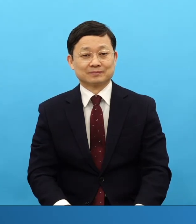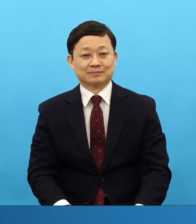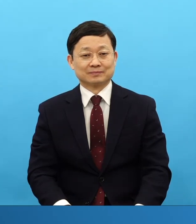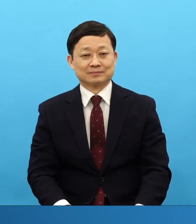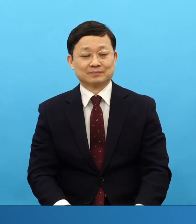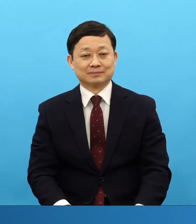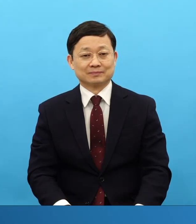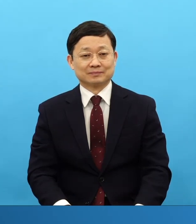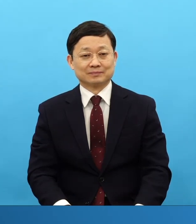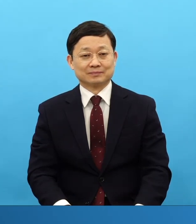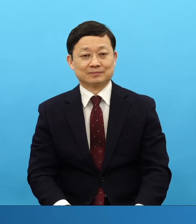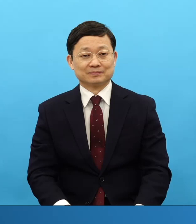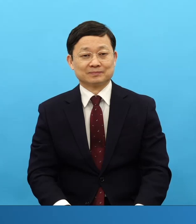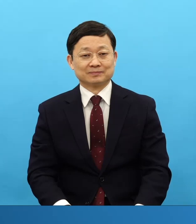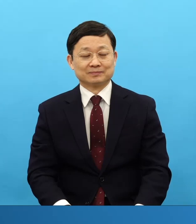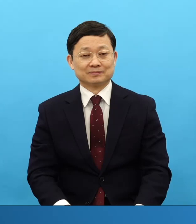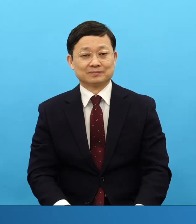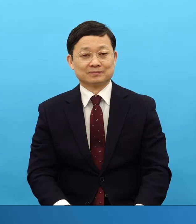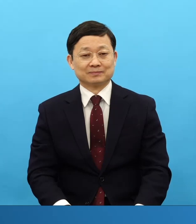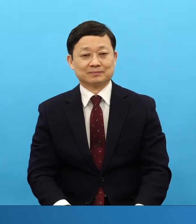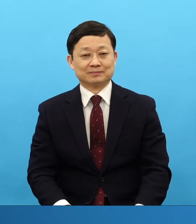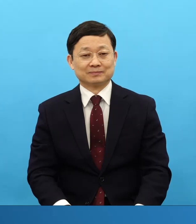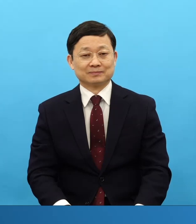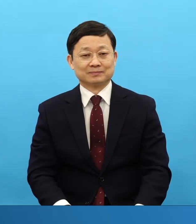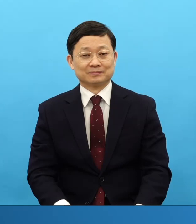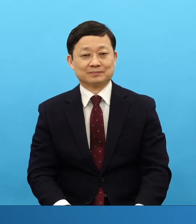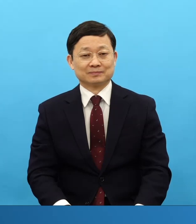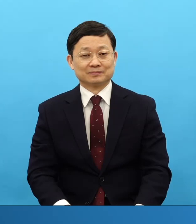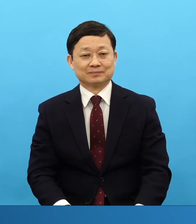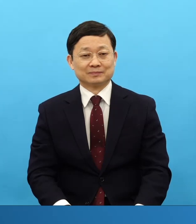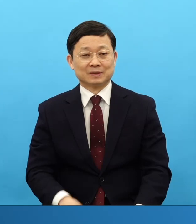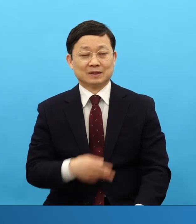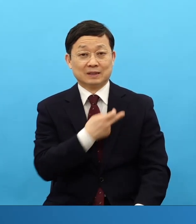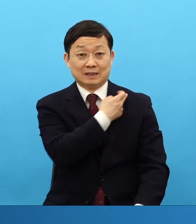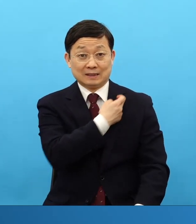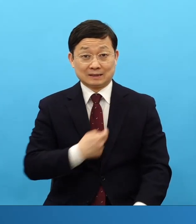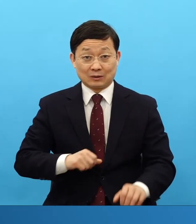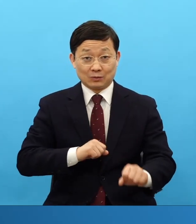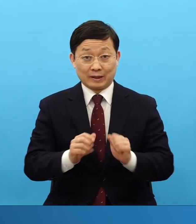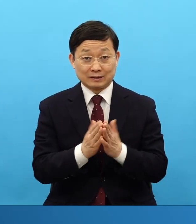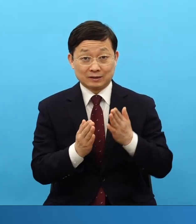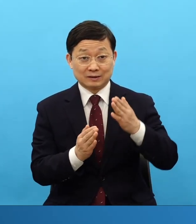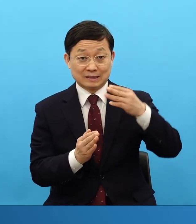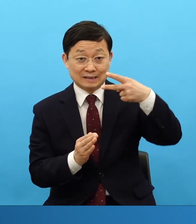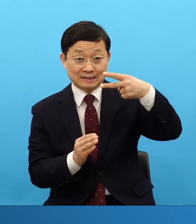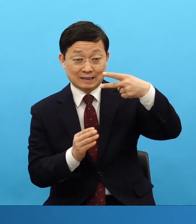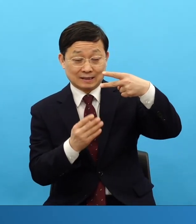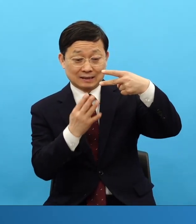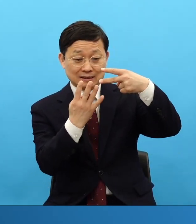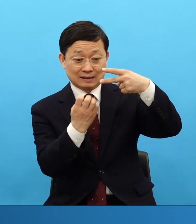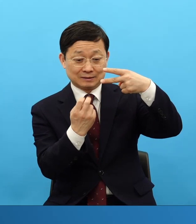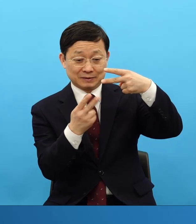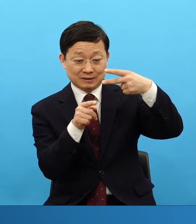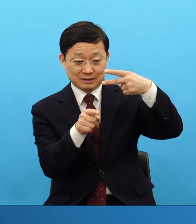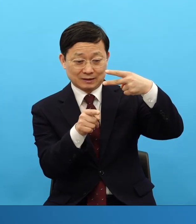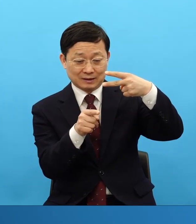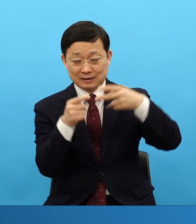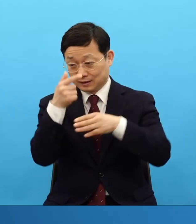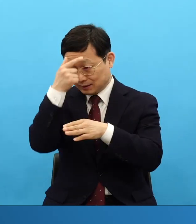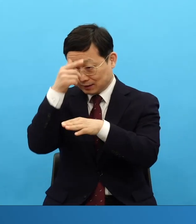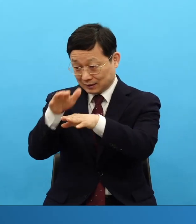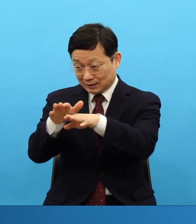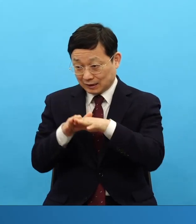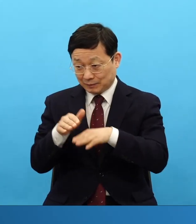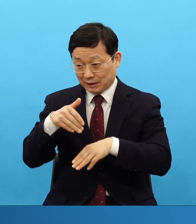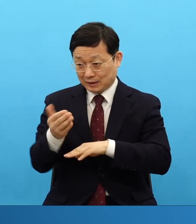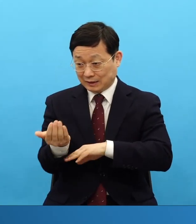주일 예배를 드릴 때 준비를 하고 가야 돼요. When you give the Sunday worship, you need to prepare before you go. 그 록펠러 같은